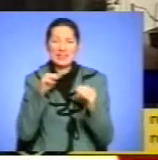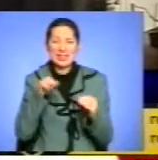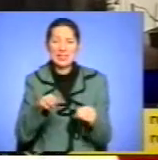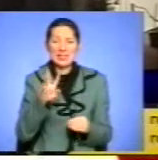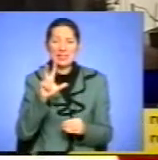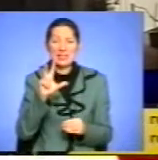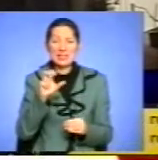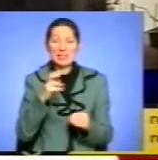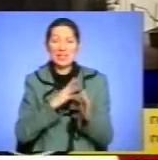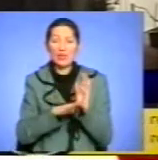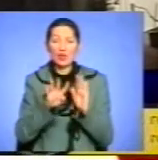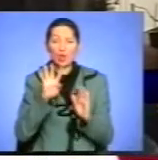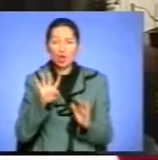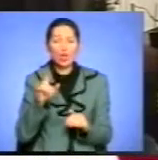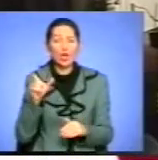10394 особи.